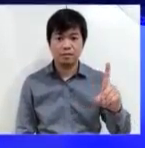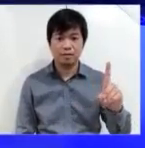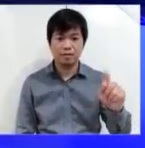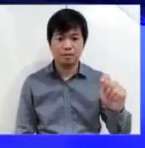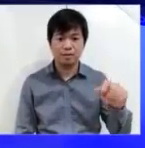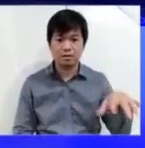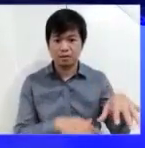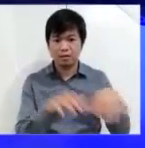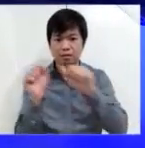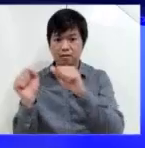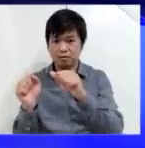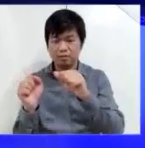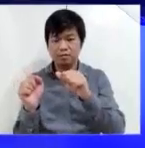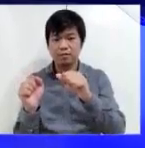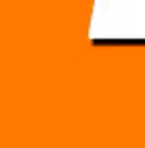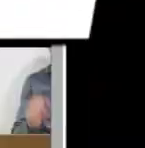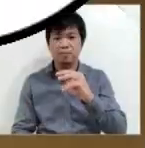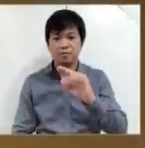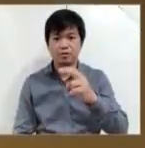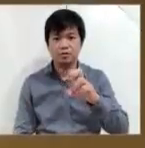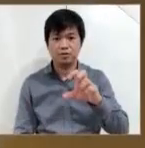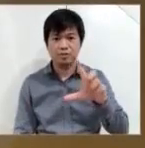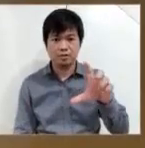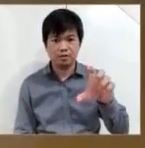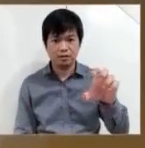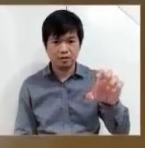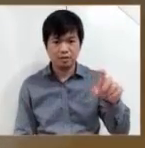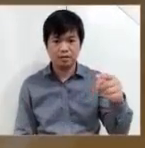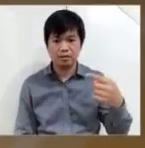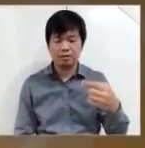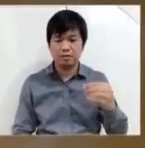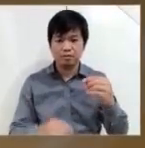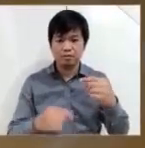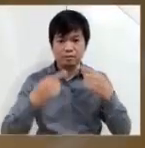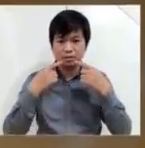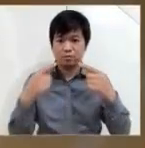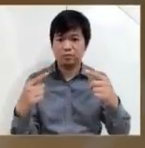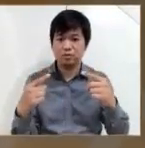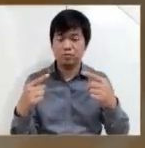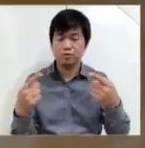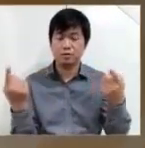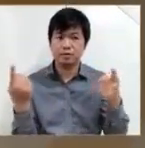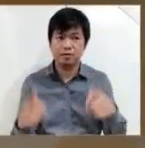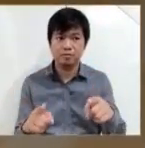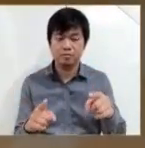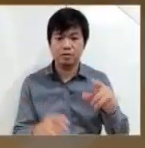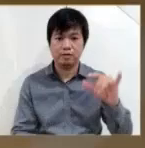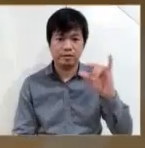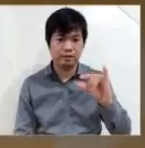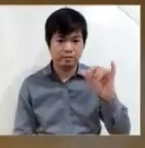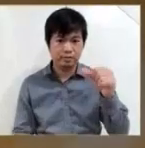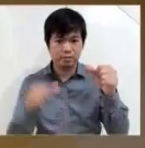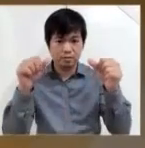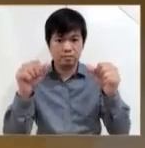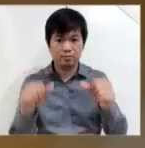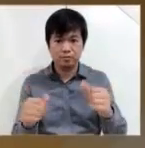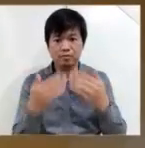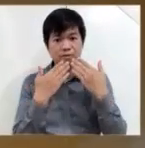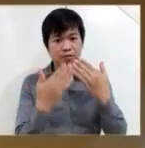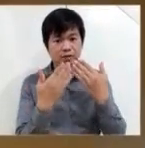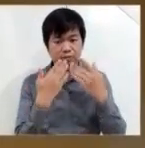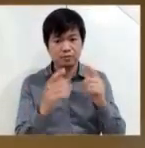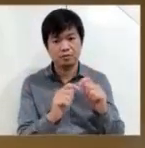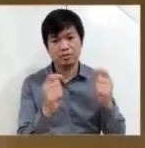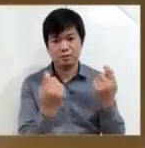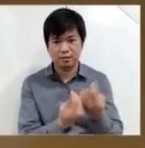Blue Eagle Michelle Morente. In-announce mismo ni Morente ang ganap sa isang Instagram post kung saan nagpapasalamat siya sa buong kupunan. Ika